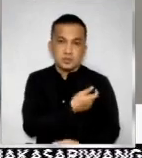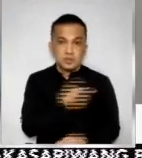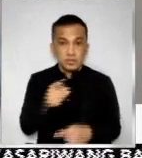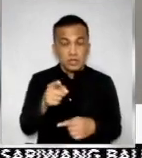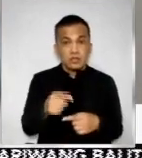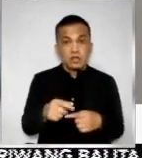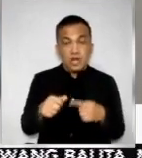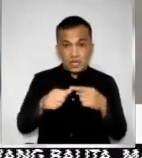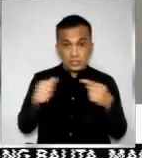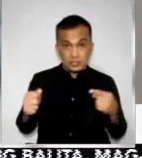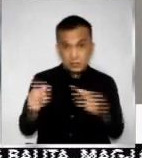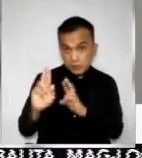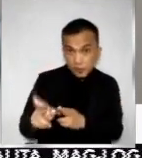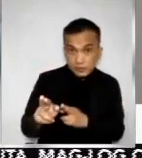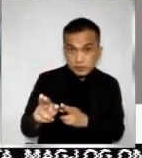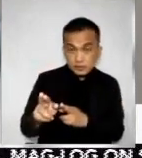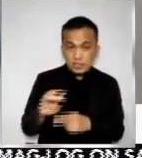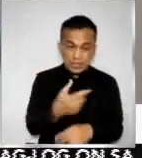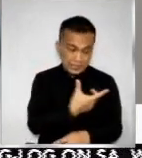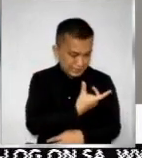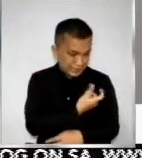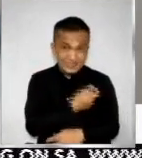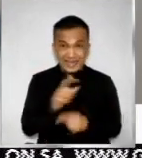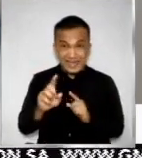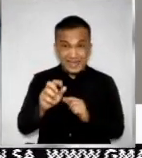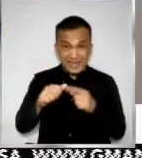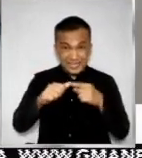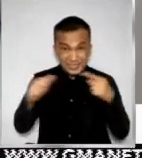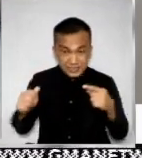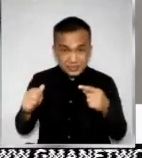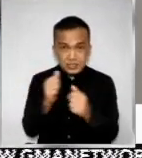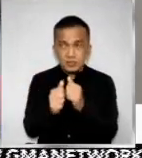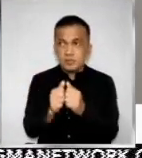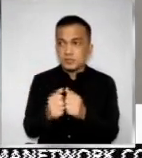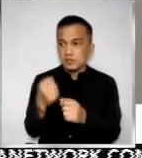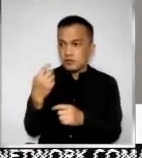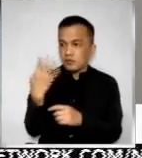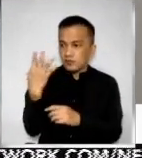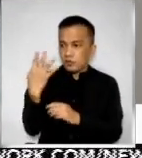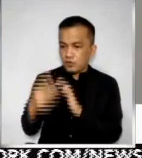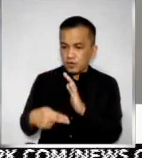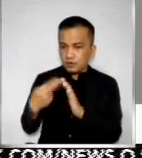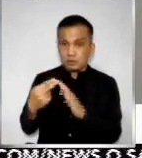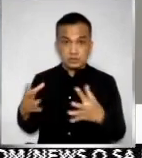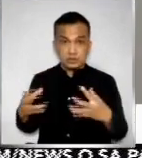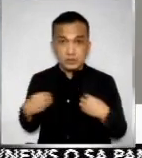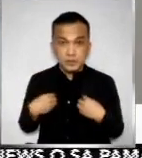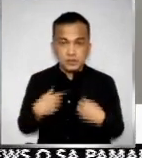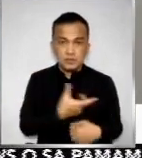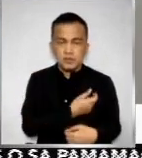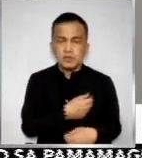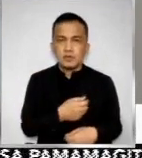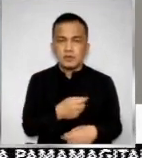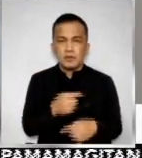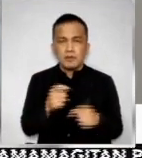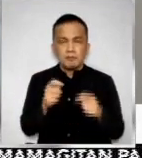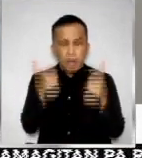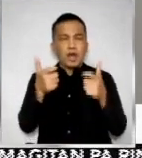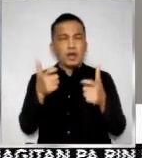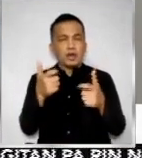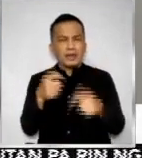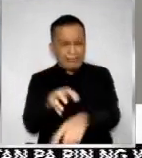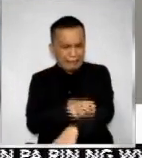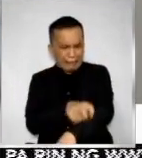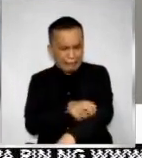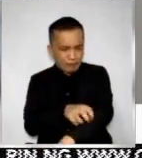So allergic response, ibig sabihin, within 4 hours of receiving the vaccine, bigla kang nagpantal, nangate,